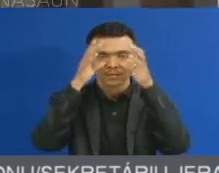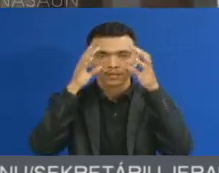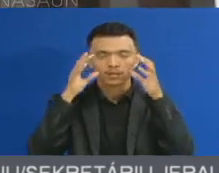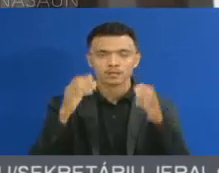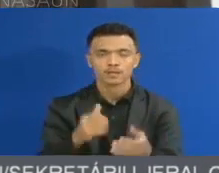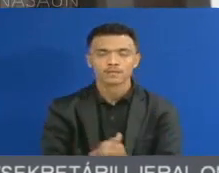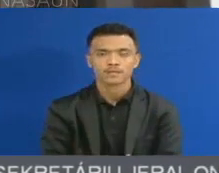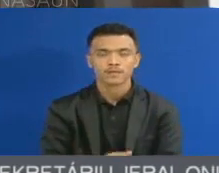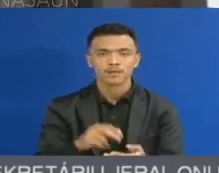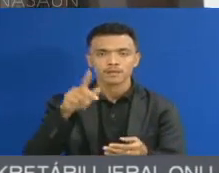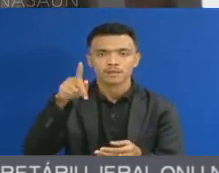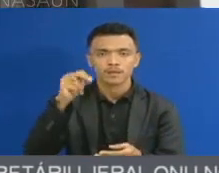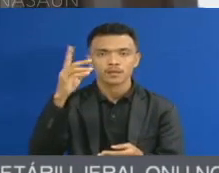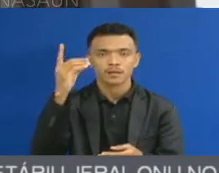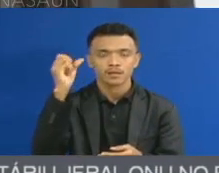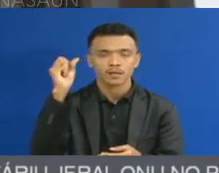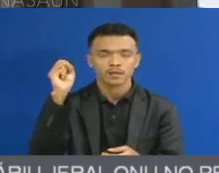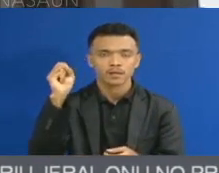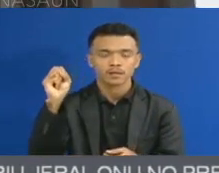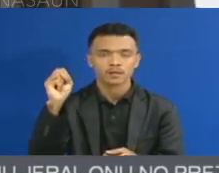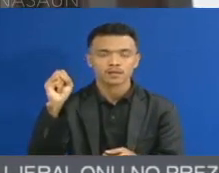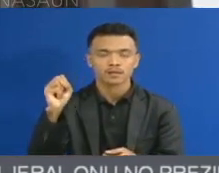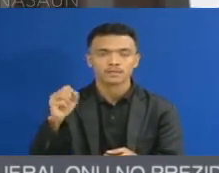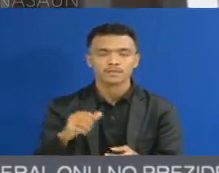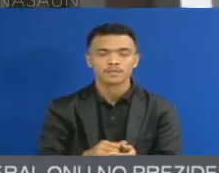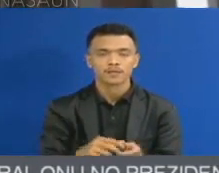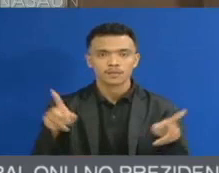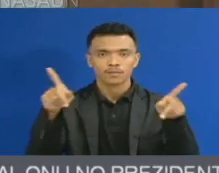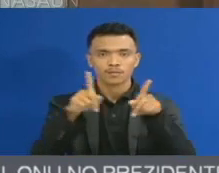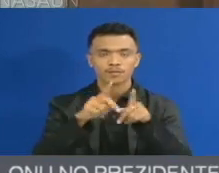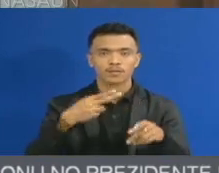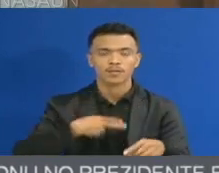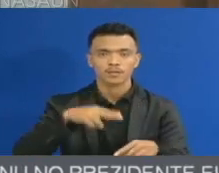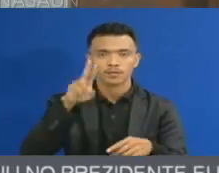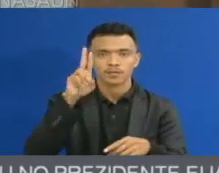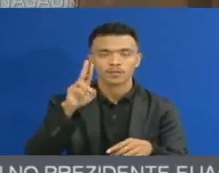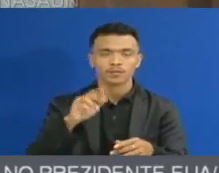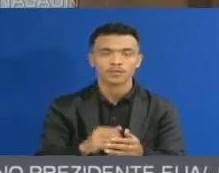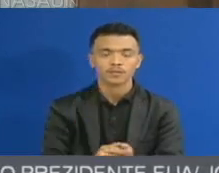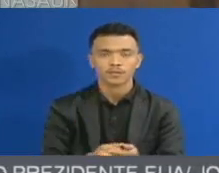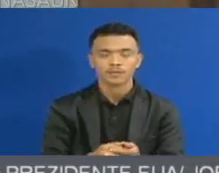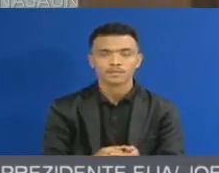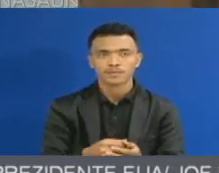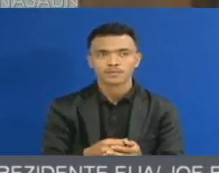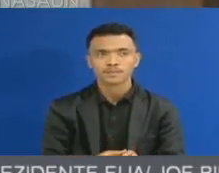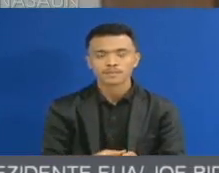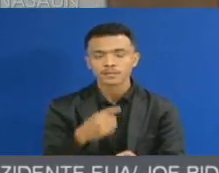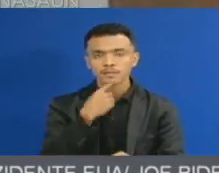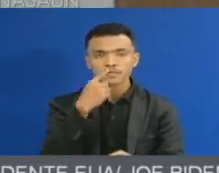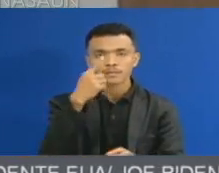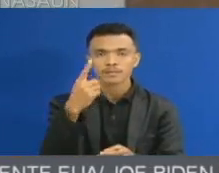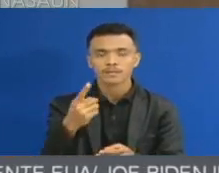Facilitador técnico Programa Nacional de Desenvolvimento Suco, PNDS, posto Hatudo, Zonato Dias de Arojo Xavier